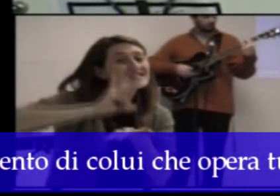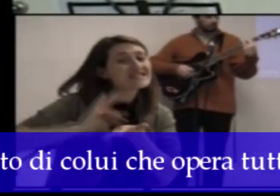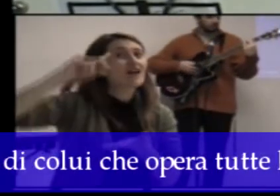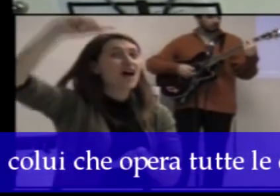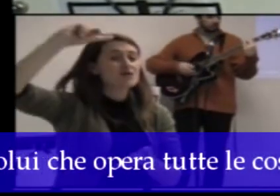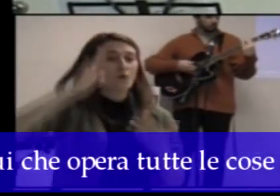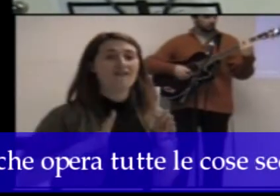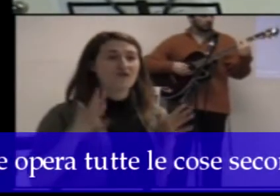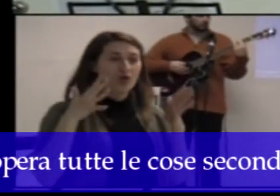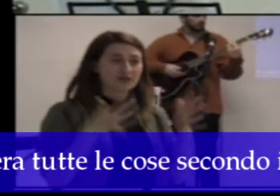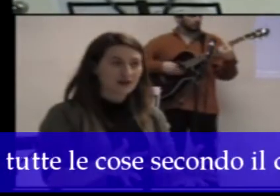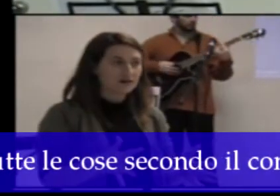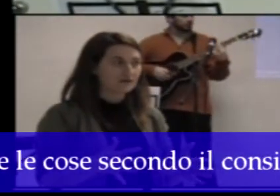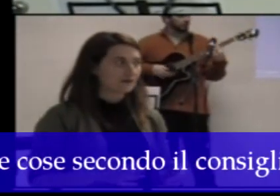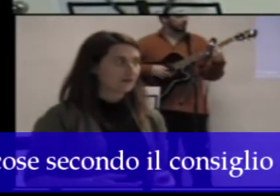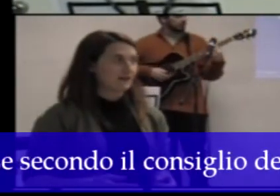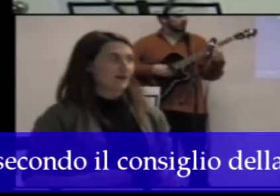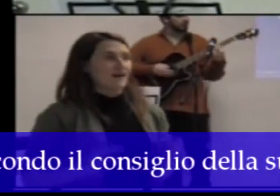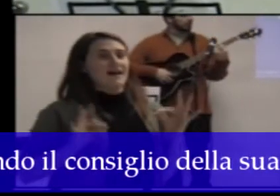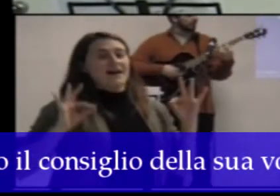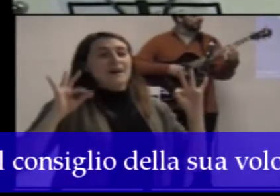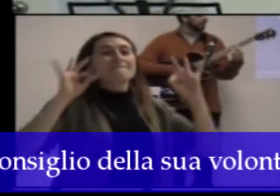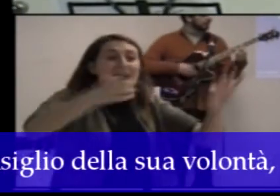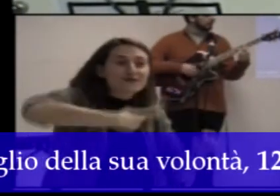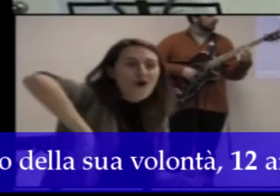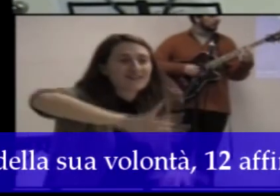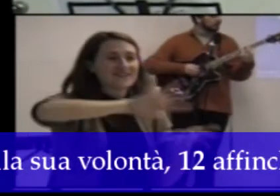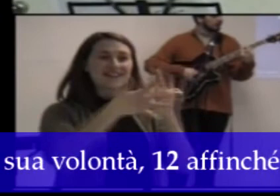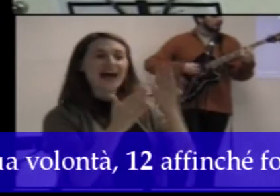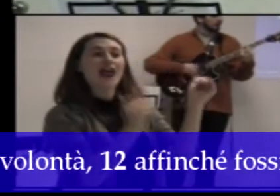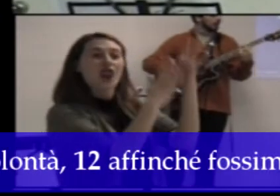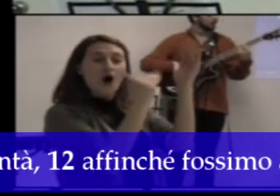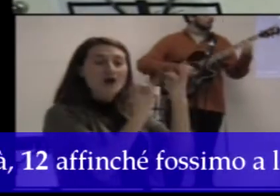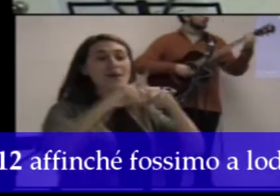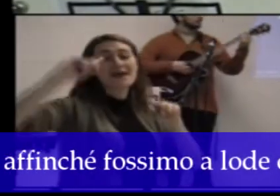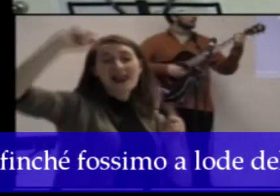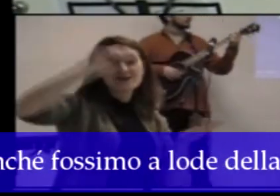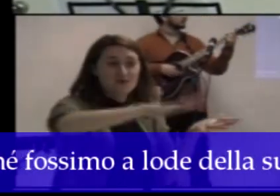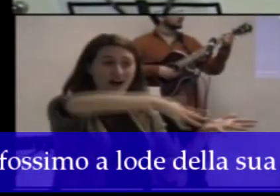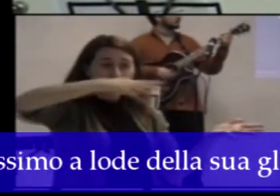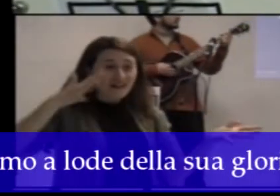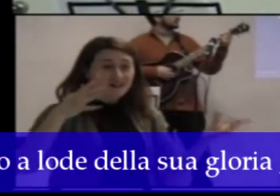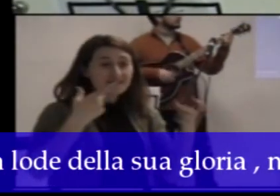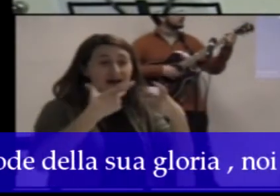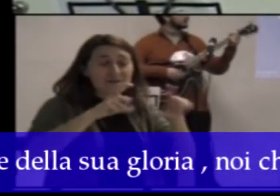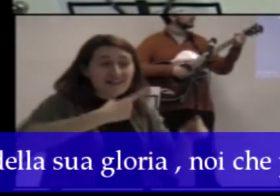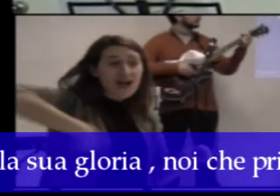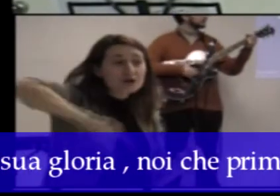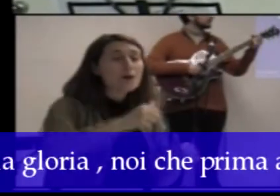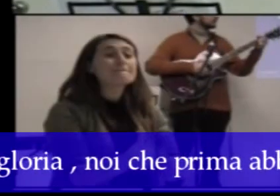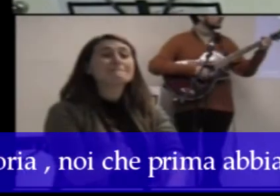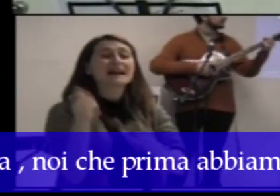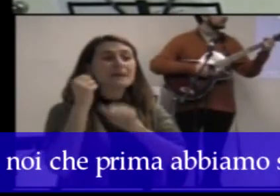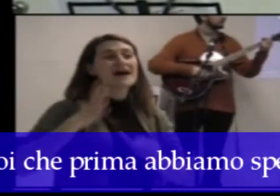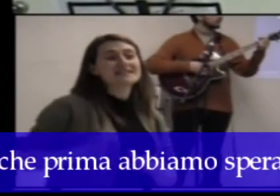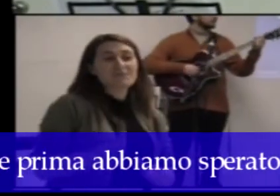volontà, affinché fossimo all'ode della sua gloria, noi che prima abbiamo sperato in Cristo, in Lui anche